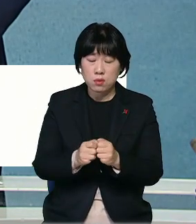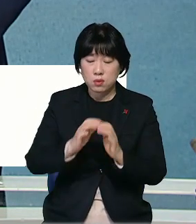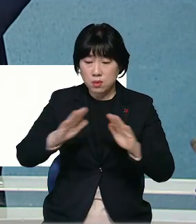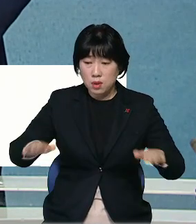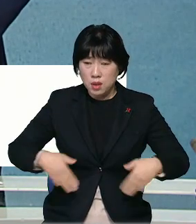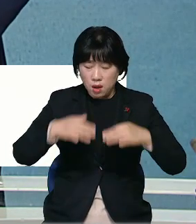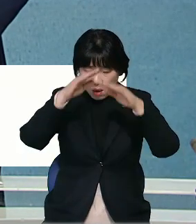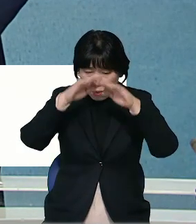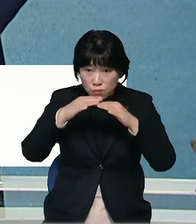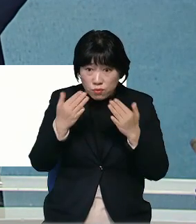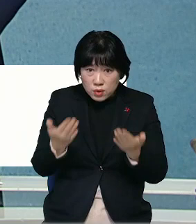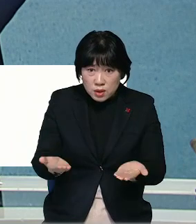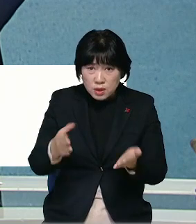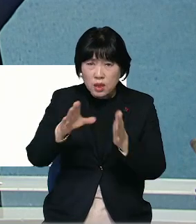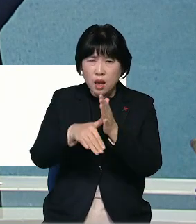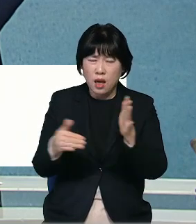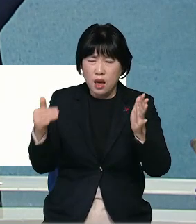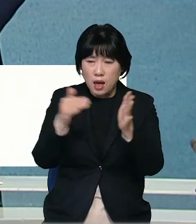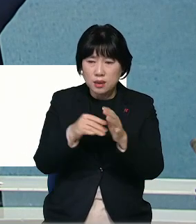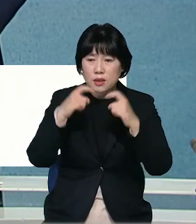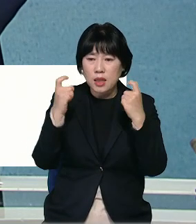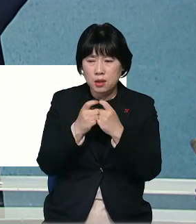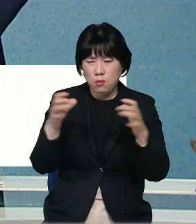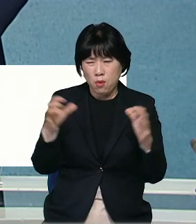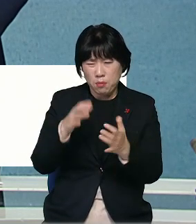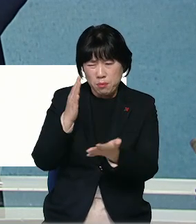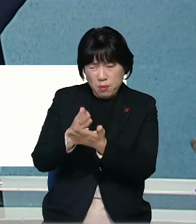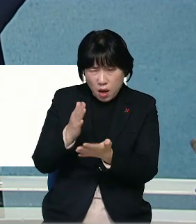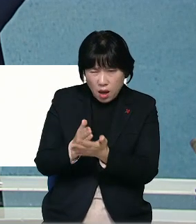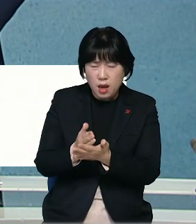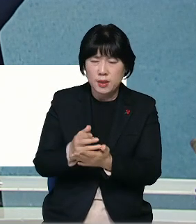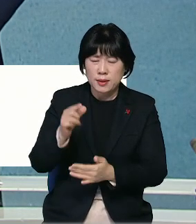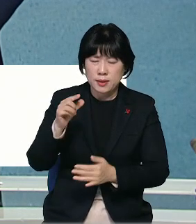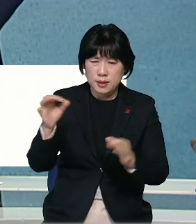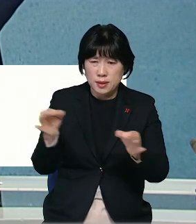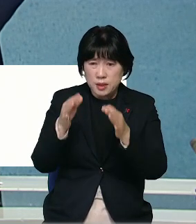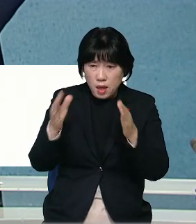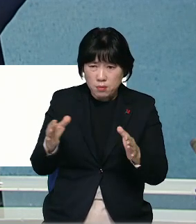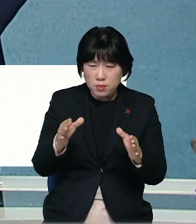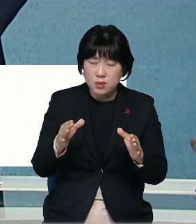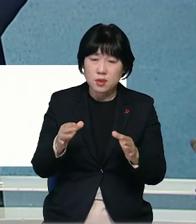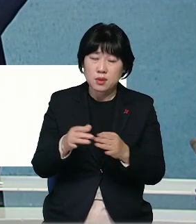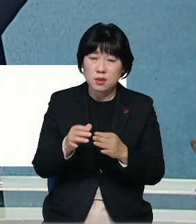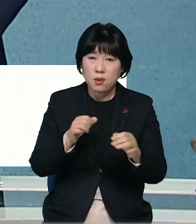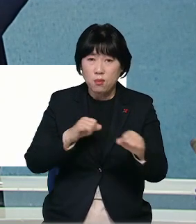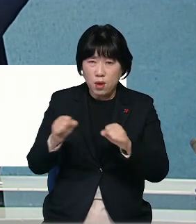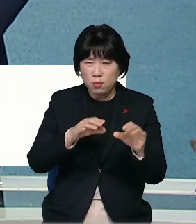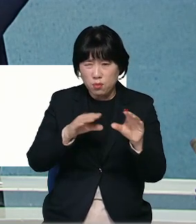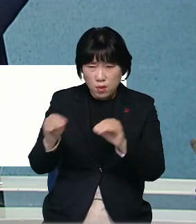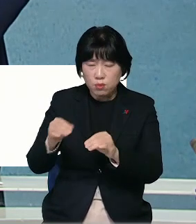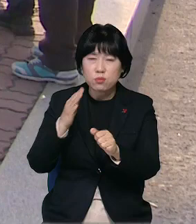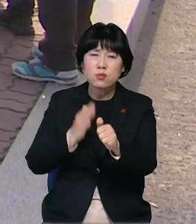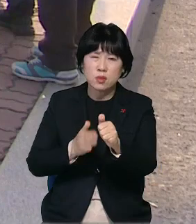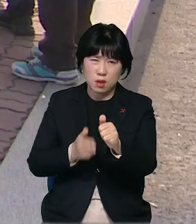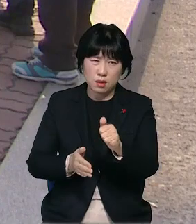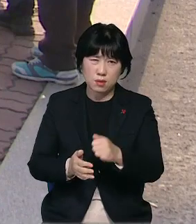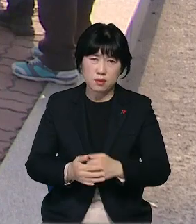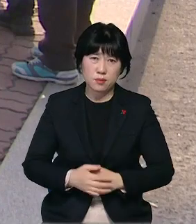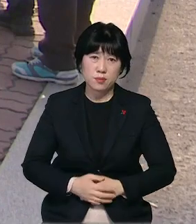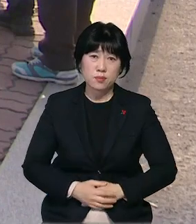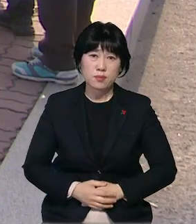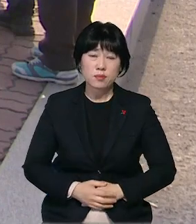설 연휴까지 사적 모임을 자제하는 잠시 멈춤 운동 동참을 호소하고 있습니다. 이동근 기자의 보도입니다.